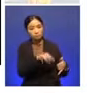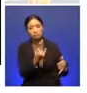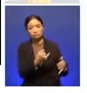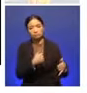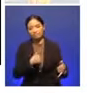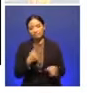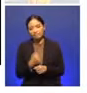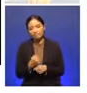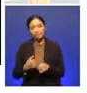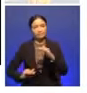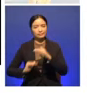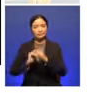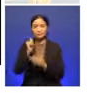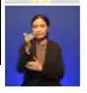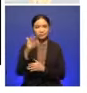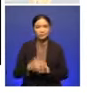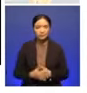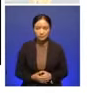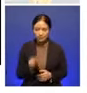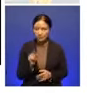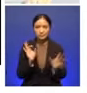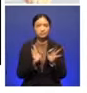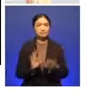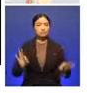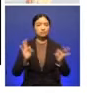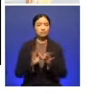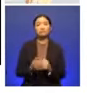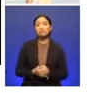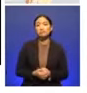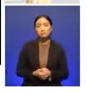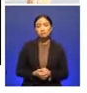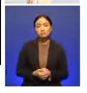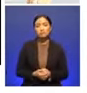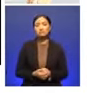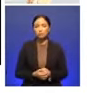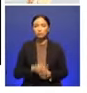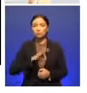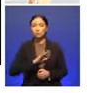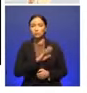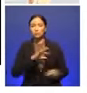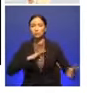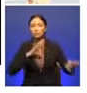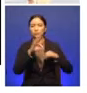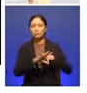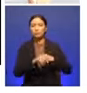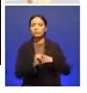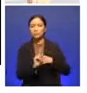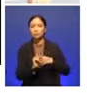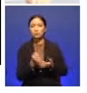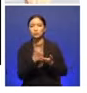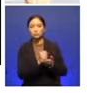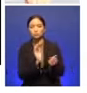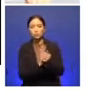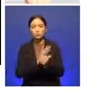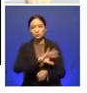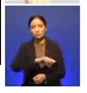านของเราก็ไม่มีทางสำเร็จนะครับอันนี้ก็สำคัญภาษาฝรั่งมันก็คือว่าแคร์คือฟื้นฟูดูแลไม่ใช่คั